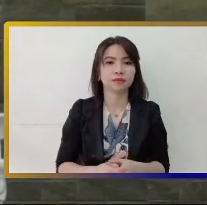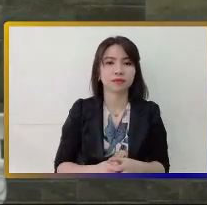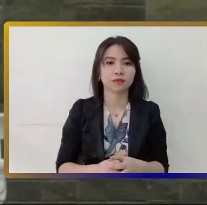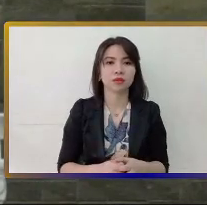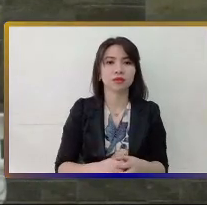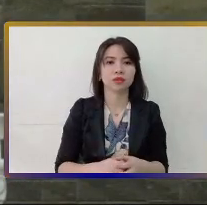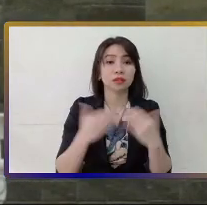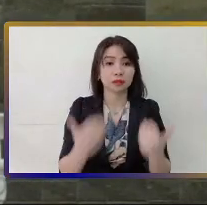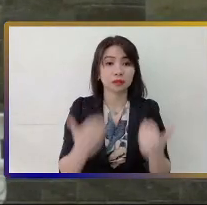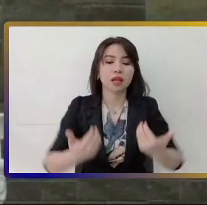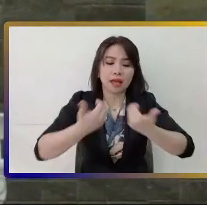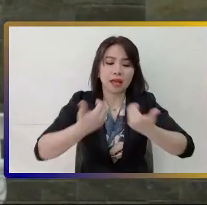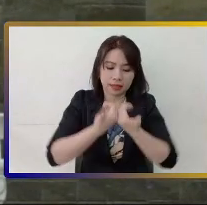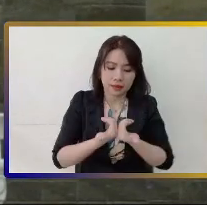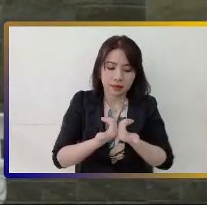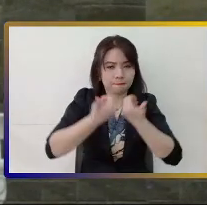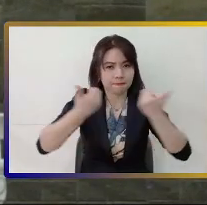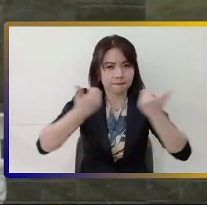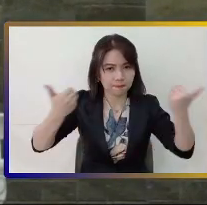Separated ka na dyan.